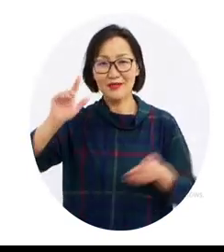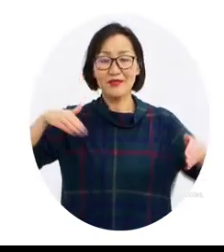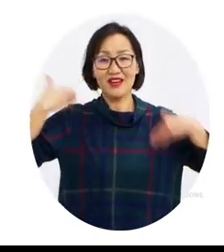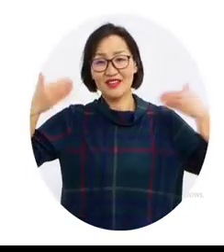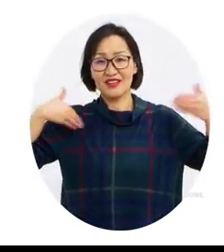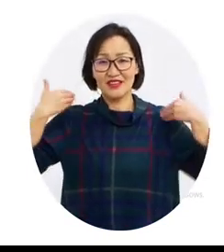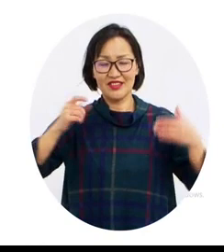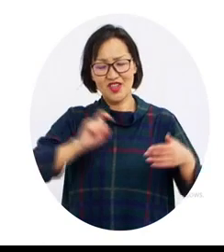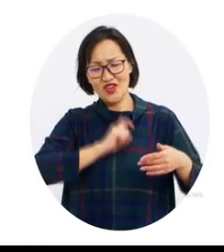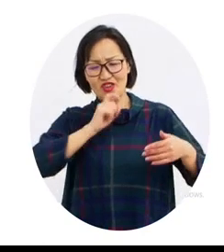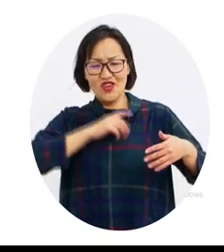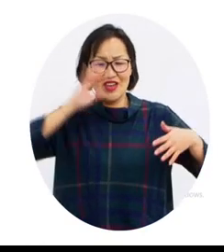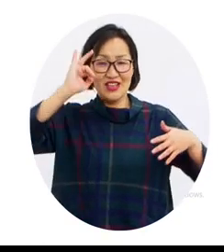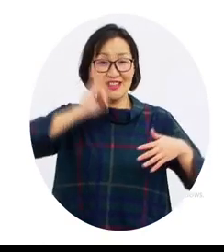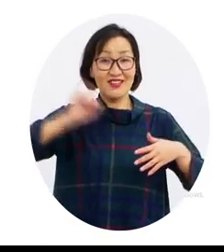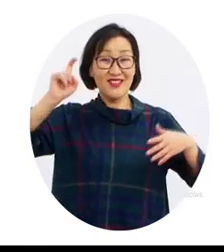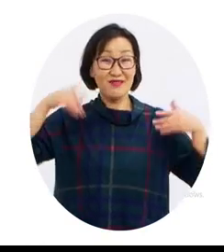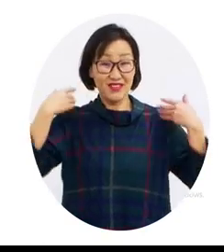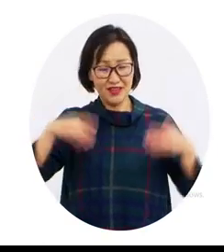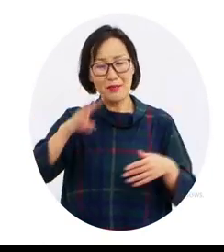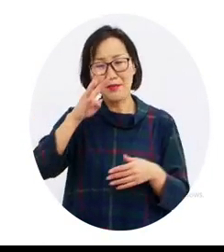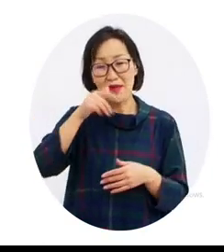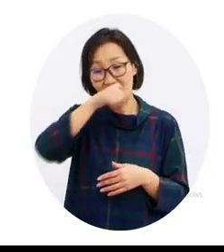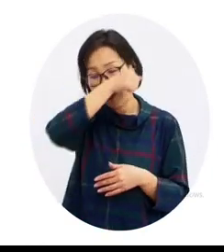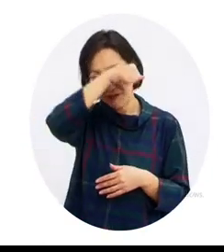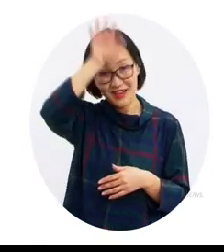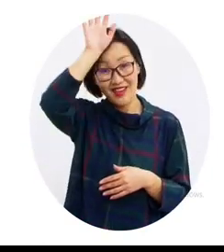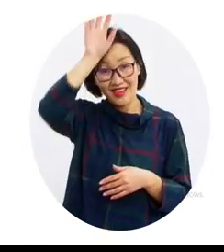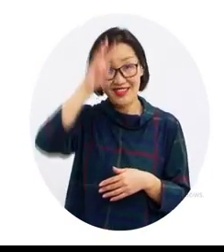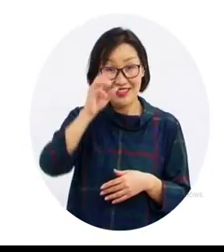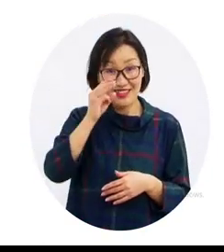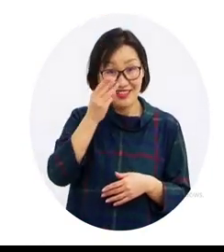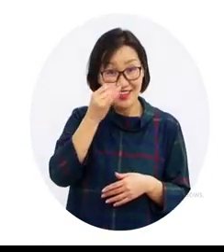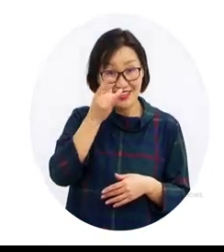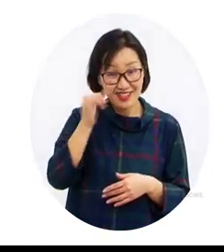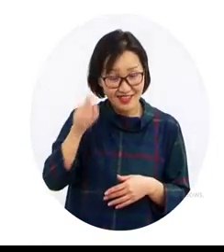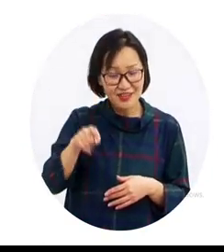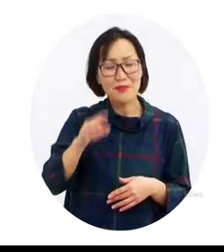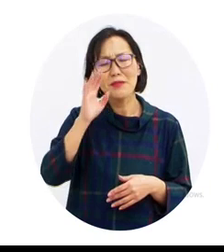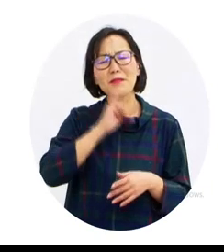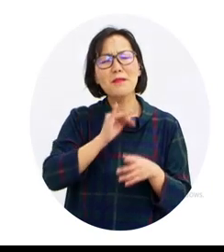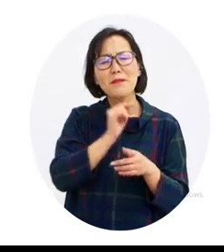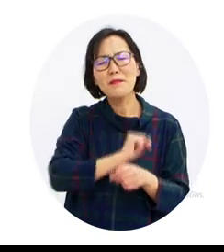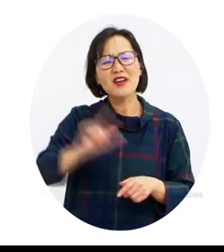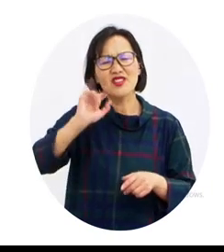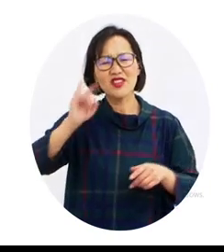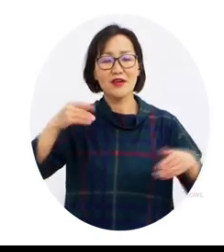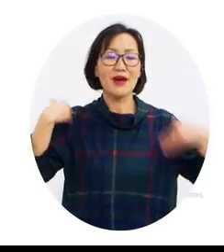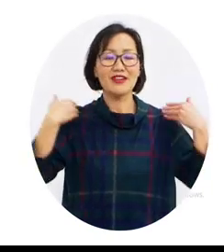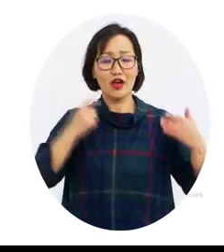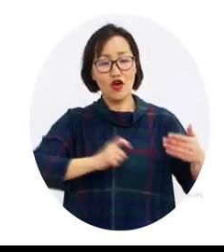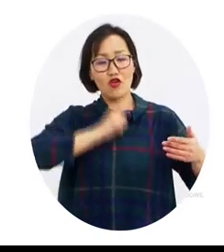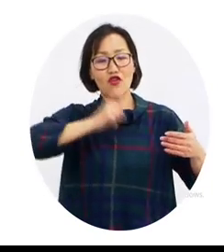баярлах тийм ээ. Маш их баярлах гэсэн санаа юм байна. Тэгвэл магнайт тэнэш гэдэг нь маш их